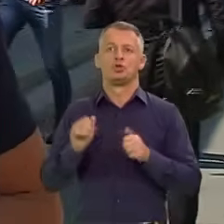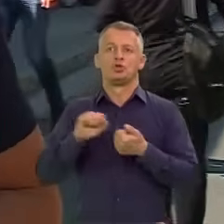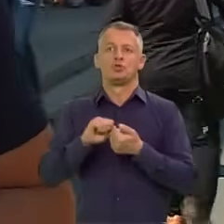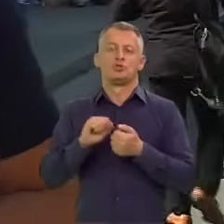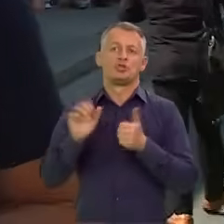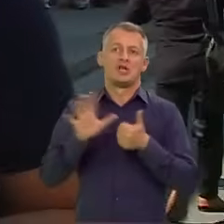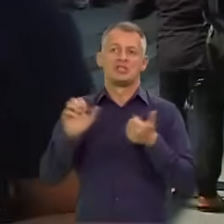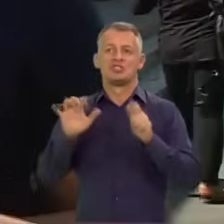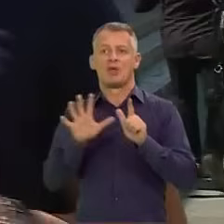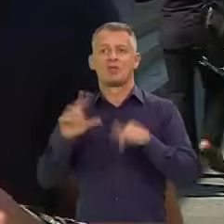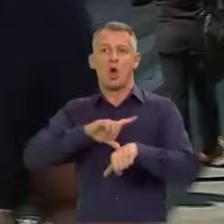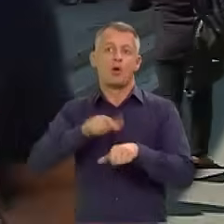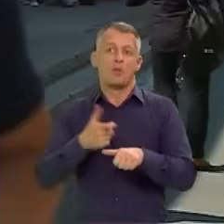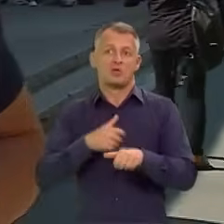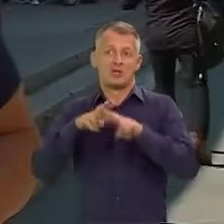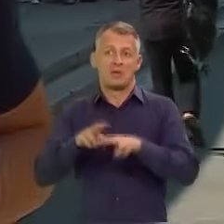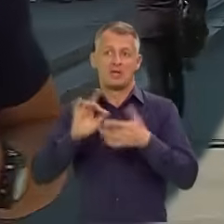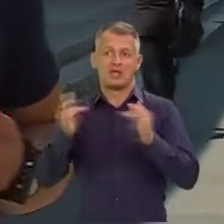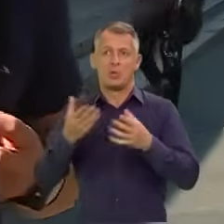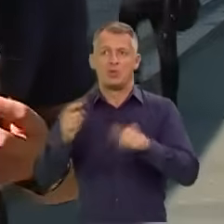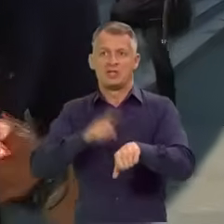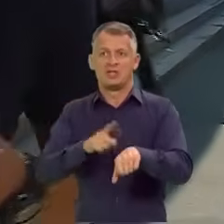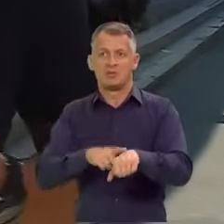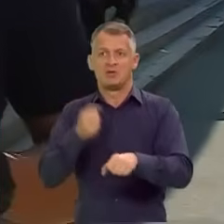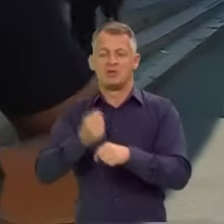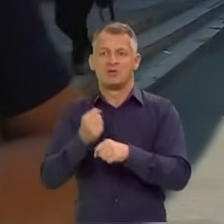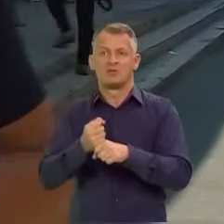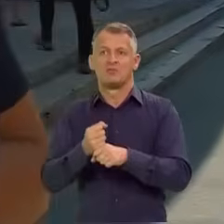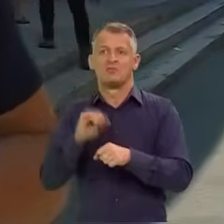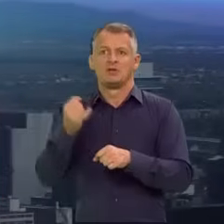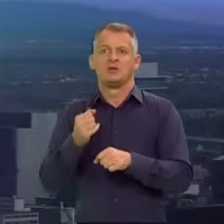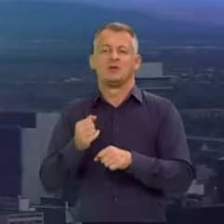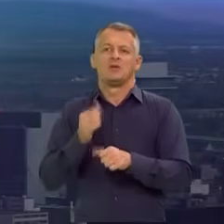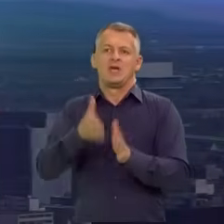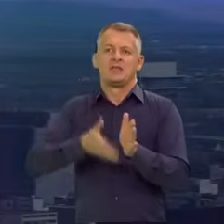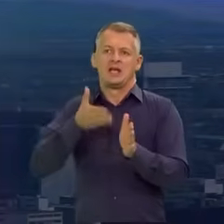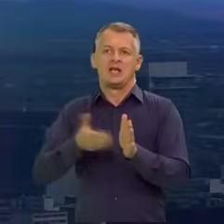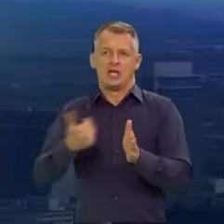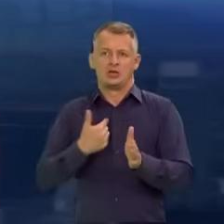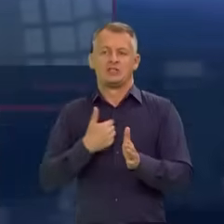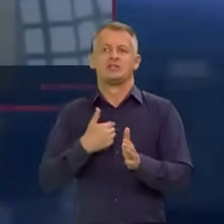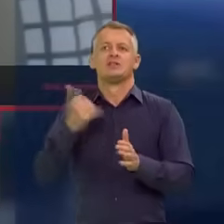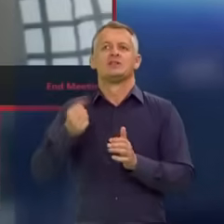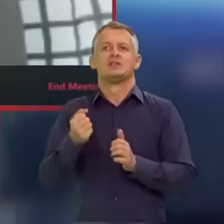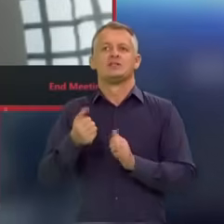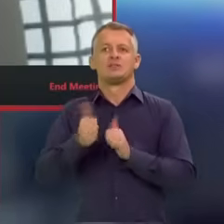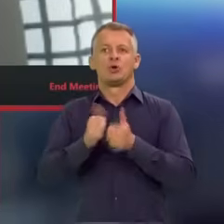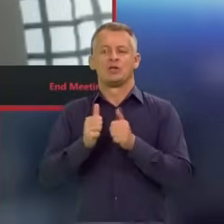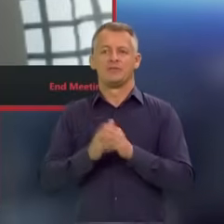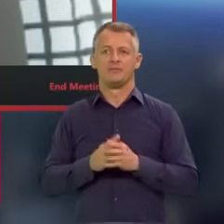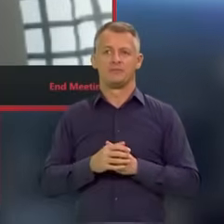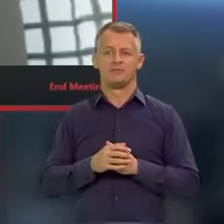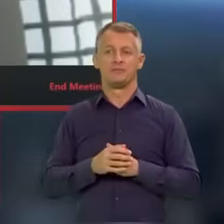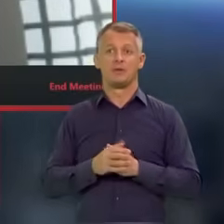ore. Dar majoritatea timpului noi petrecem pe teren, pentru că sunt sportiv. românii nu își permit neapărat să petreacă